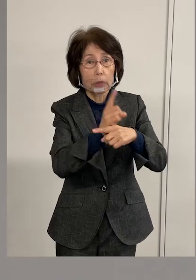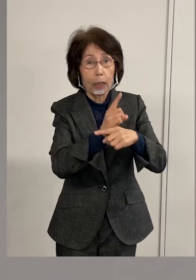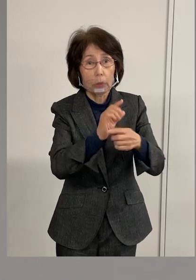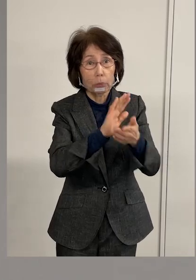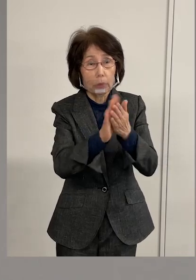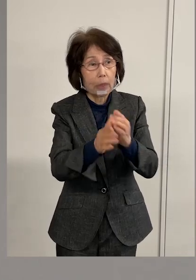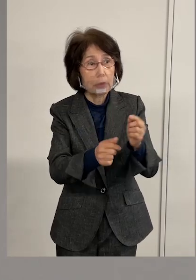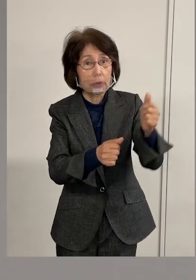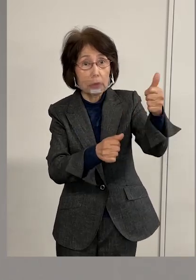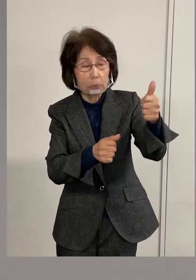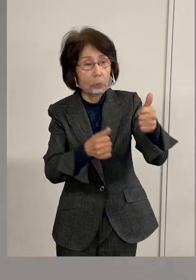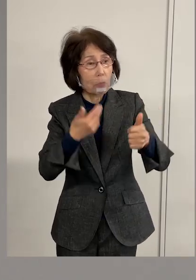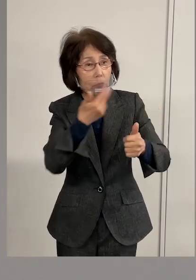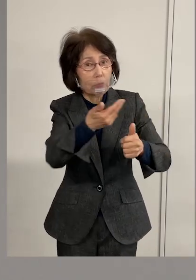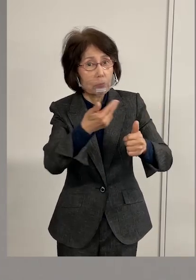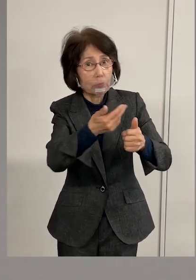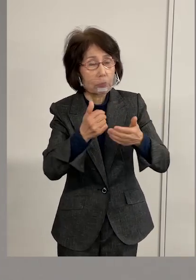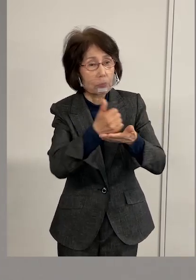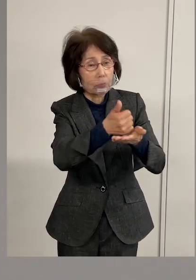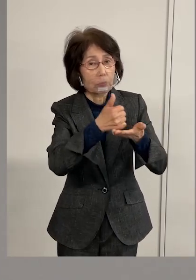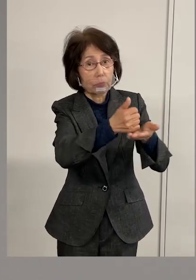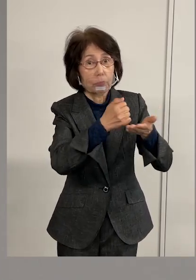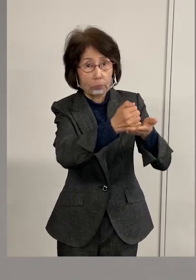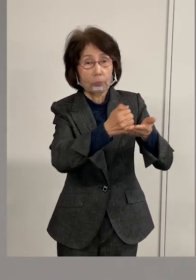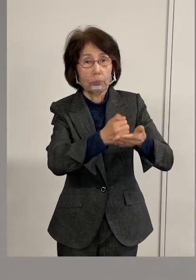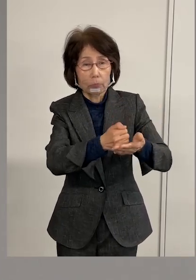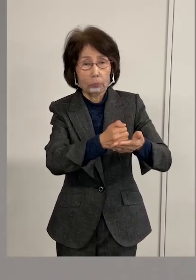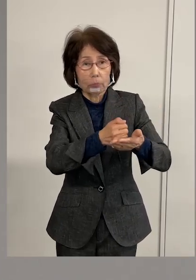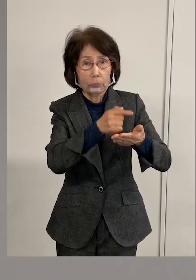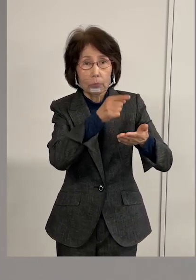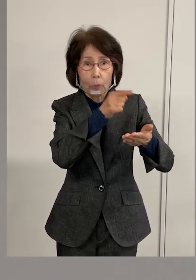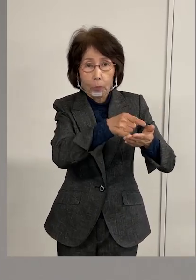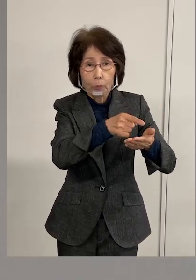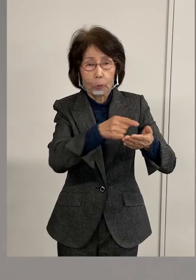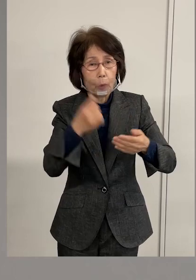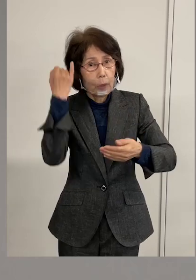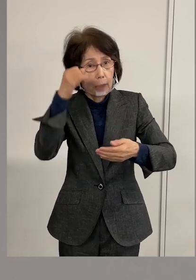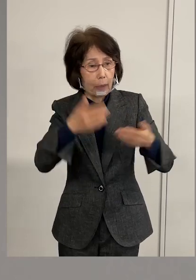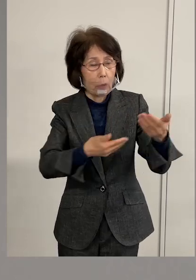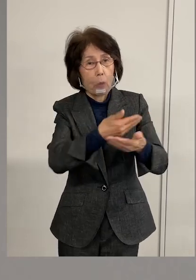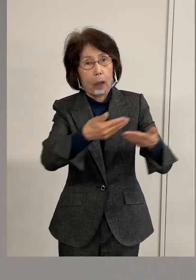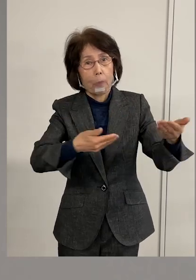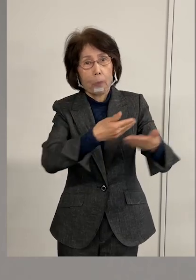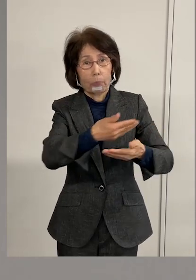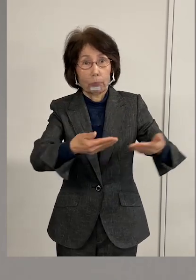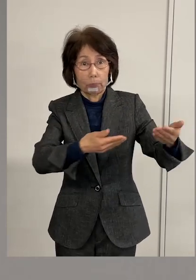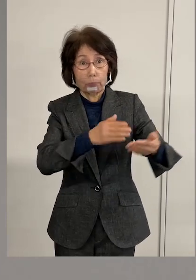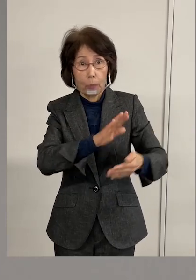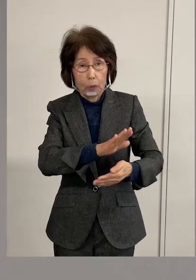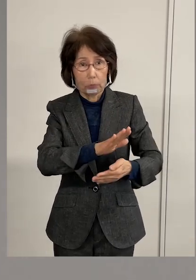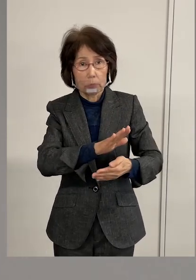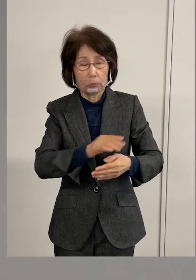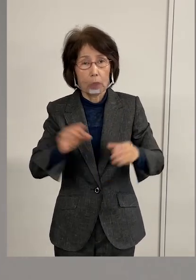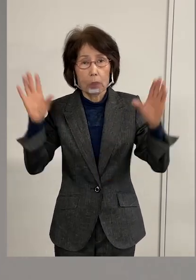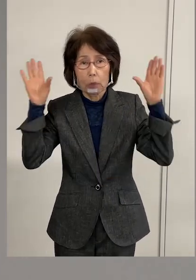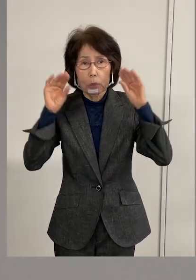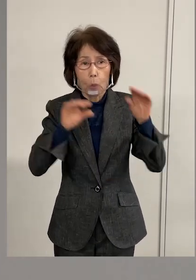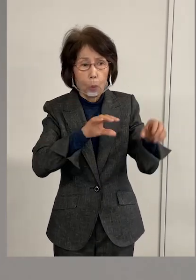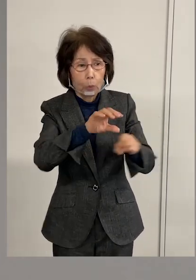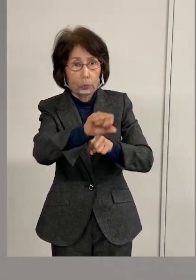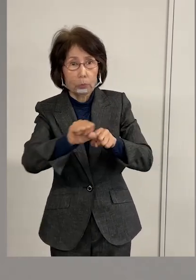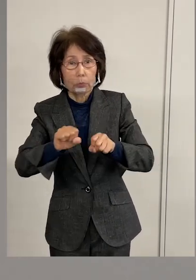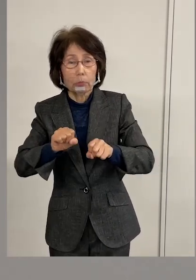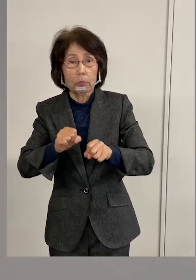しているので、そこから定期的に文部科学大臣と意見交換もしているので、まあ、そういう意味で情報収集する